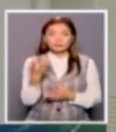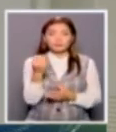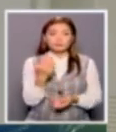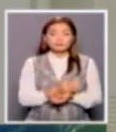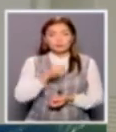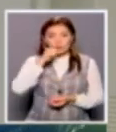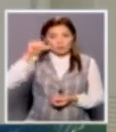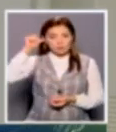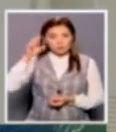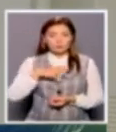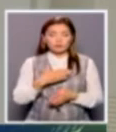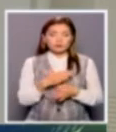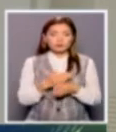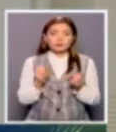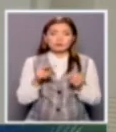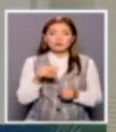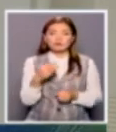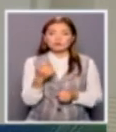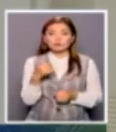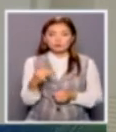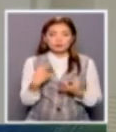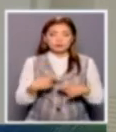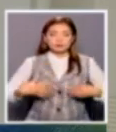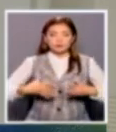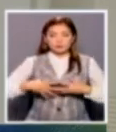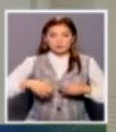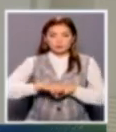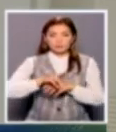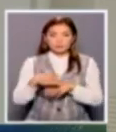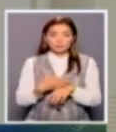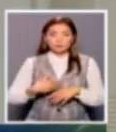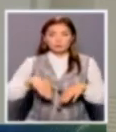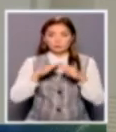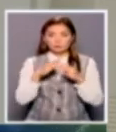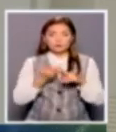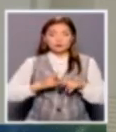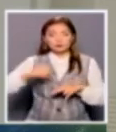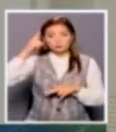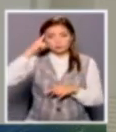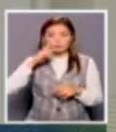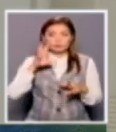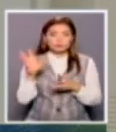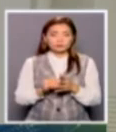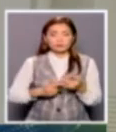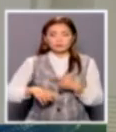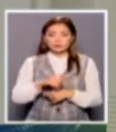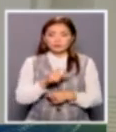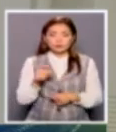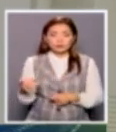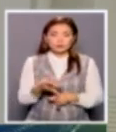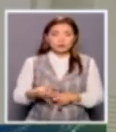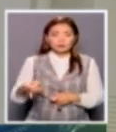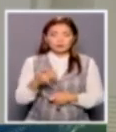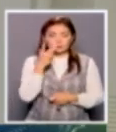тем, в прошлом году при помощи фонда «Алтын Тугыр» несколько семей были обеспечены жильем. Я считаю, это все наши граждане